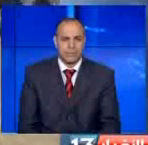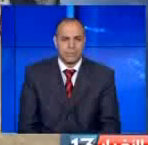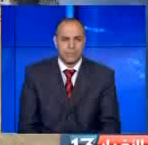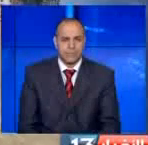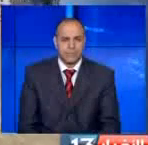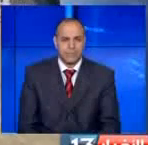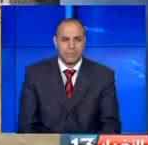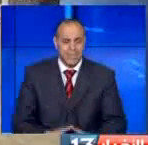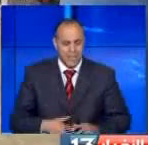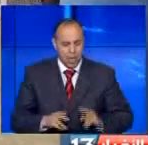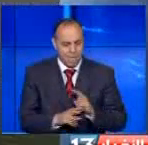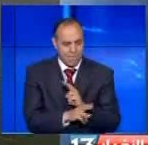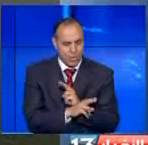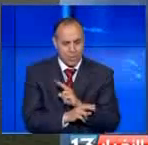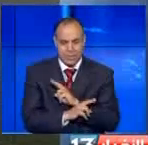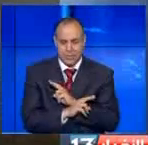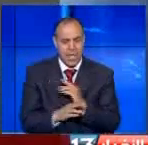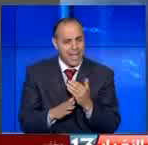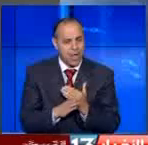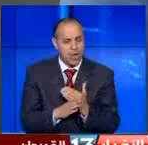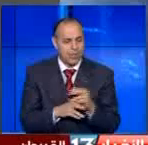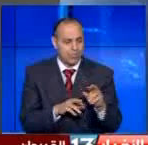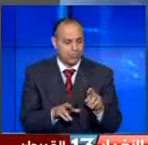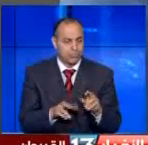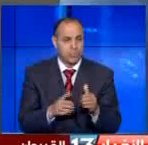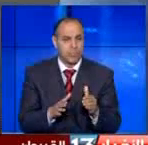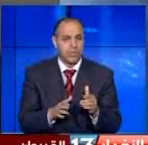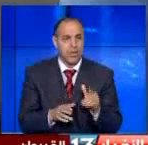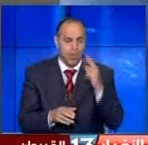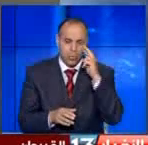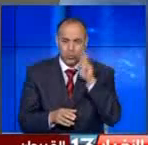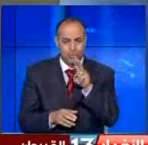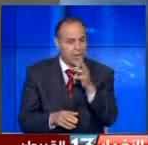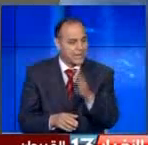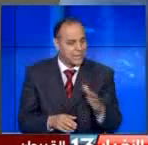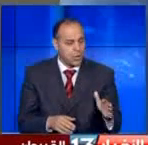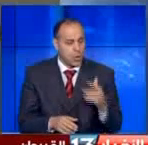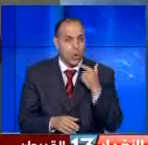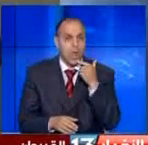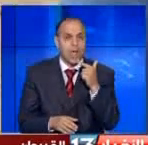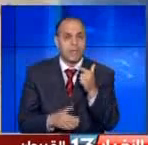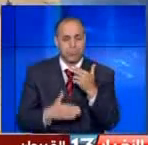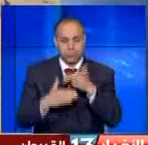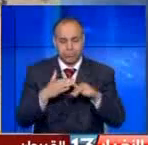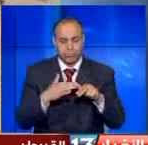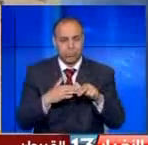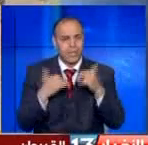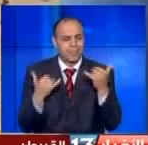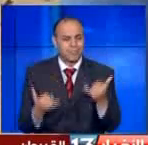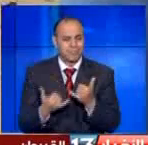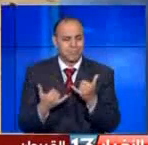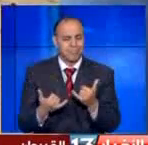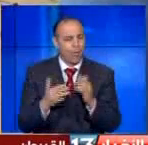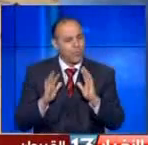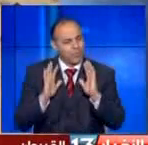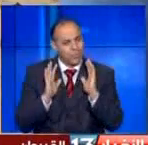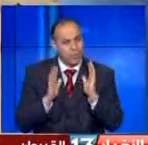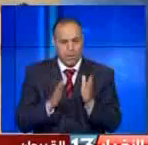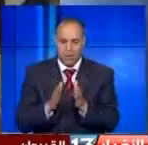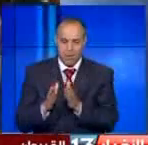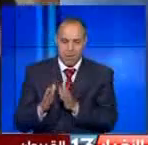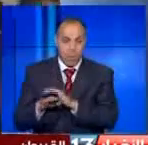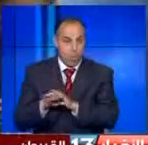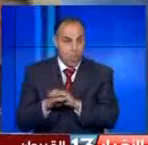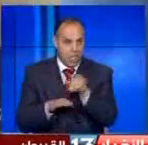مع حلول العطلة المدرسية تتجه أنظار التلاميذ إلى وسائل الترفيه والتسلية، وفي